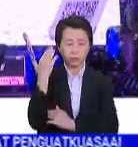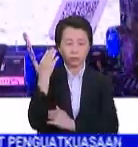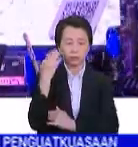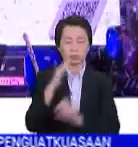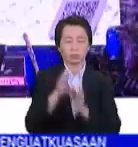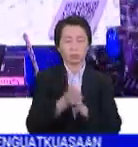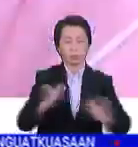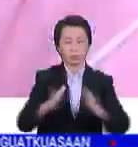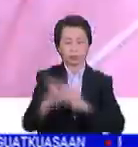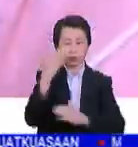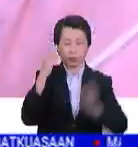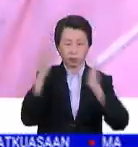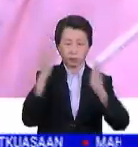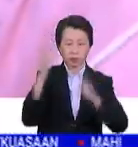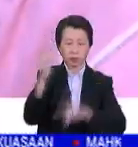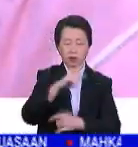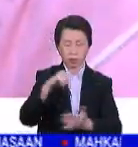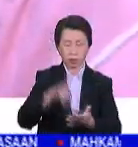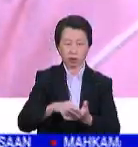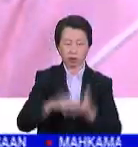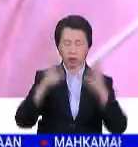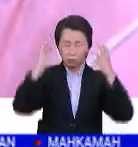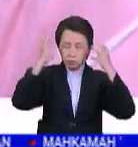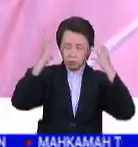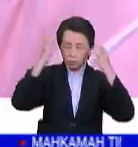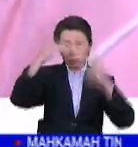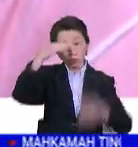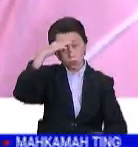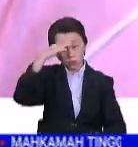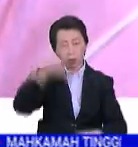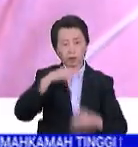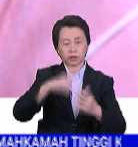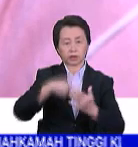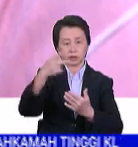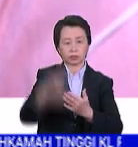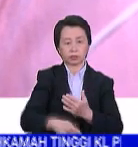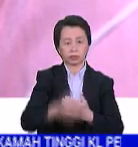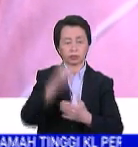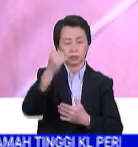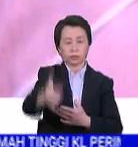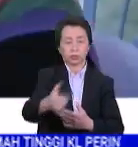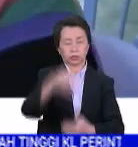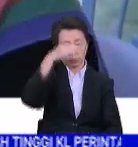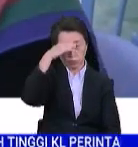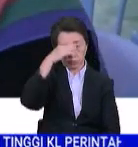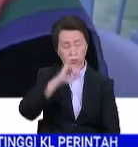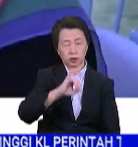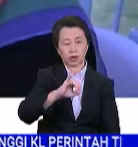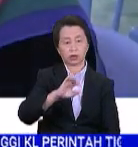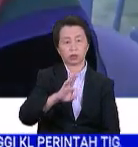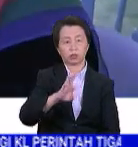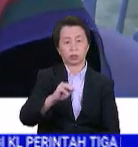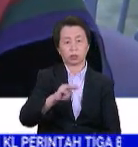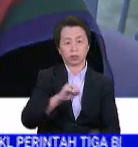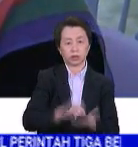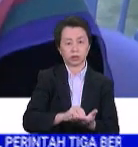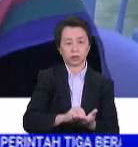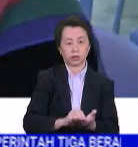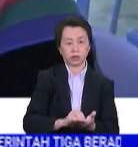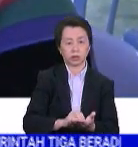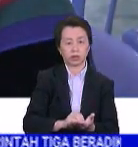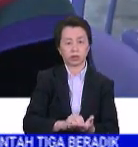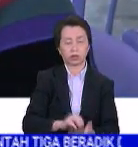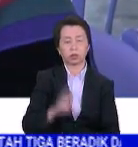Selamat Pagi Malaysia. Hari ini, stesen radio negeri itu mengadakan program Prajelajah Johor FM di Kampung Parit Puteri